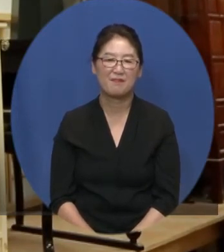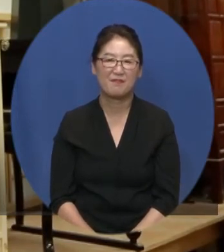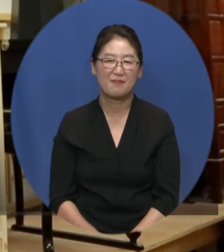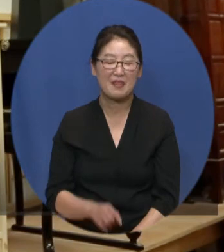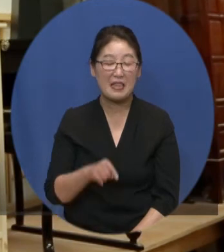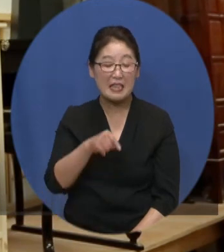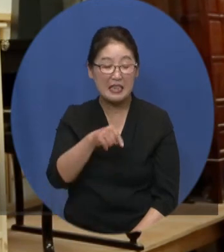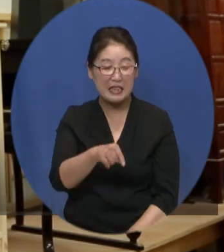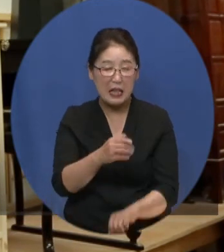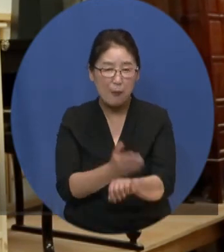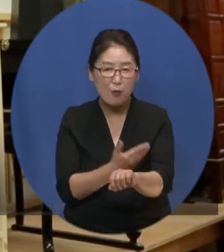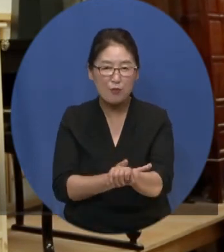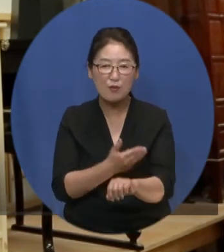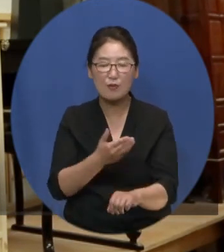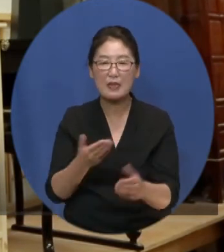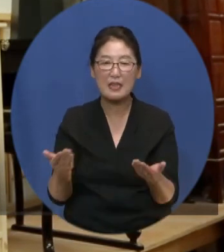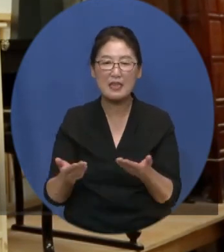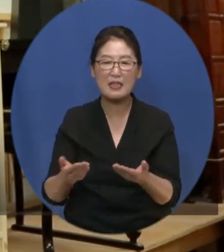그 힘든 직업이지만